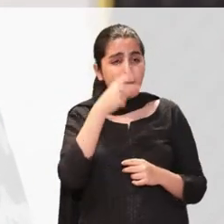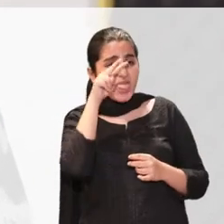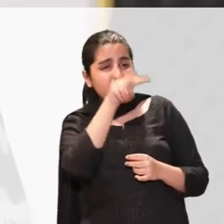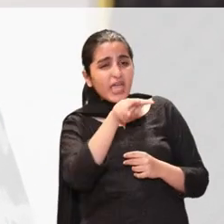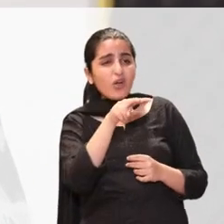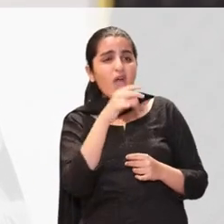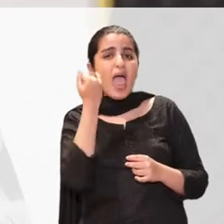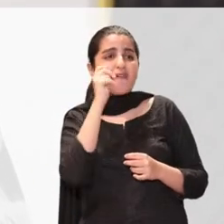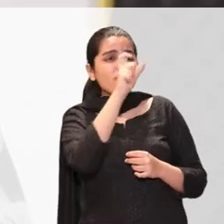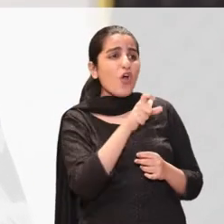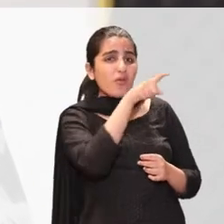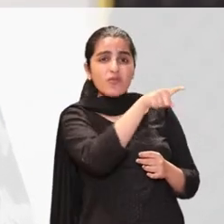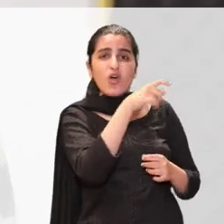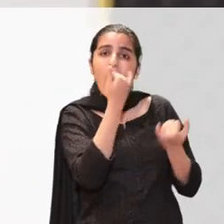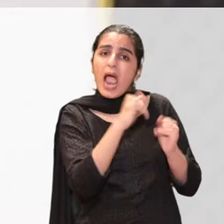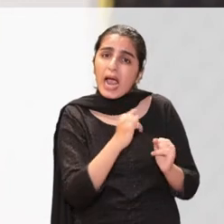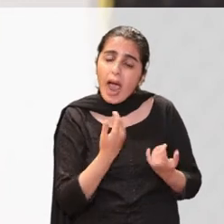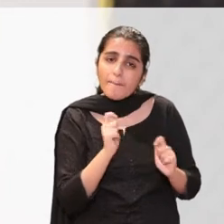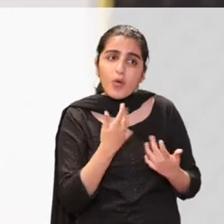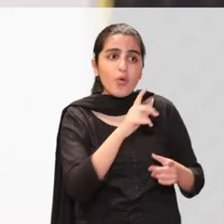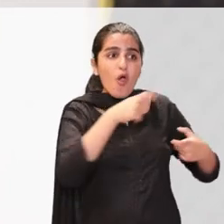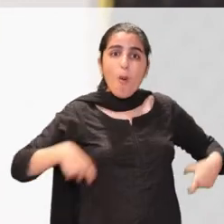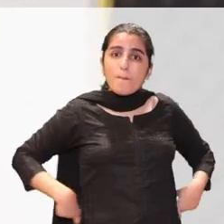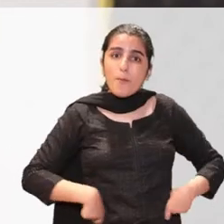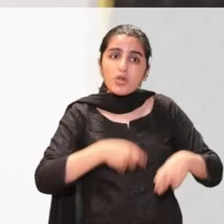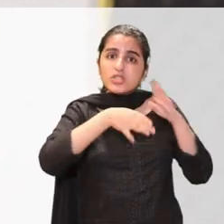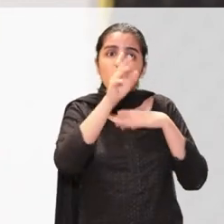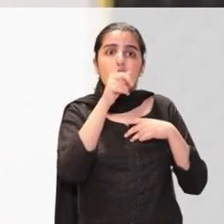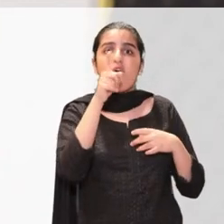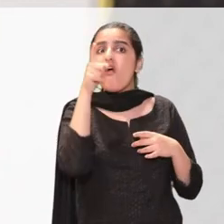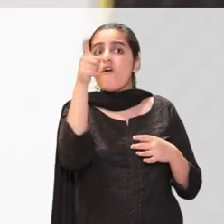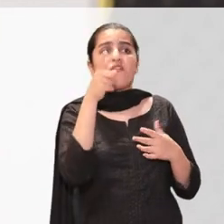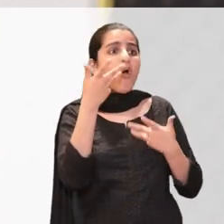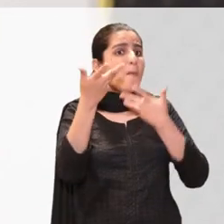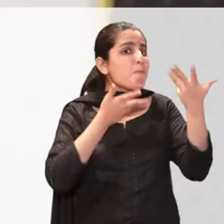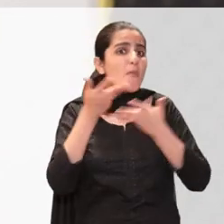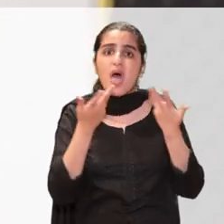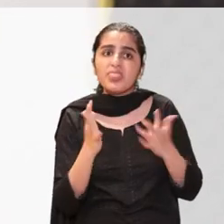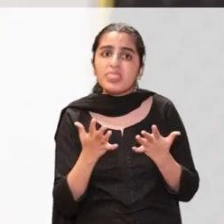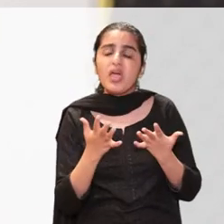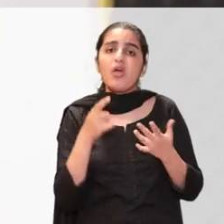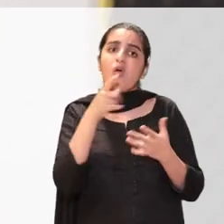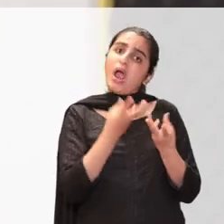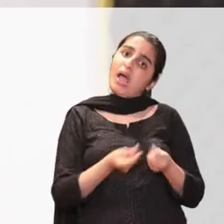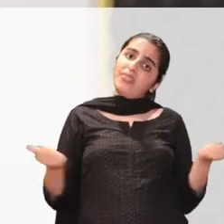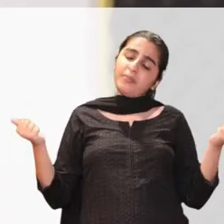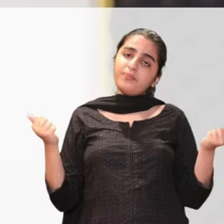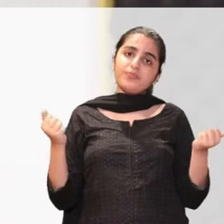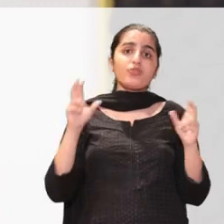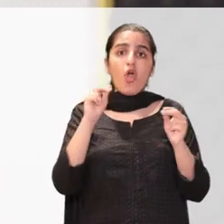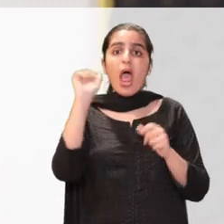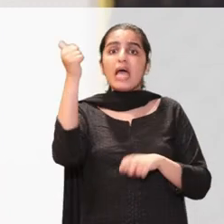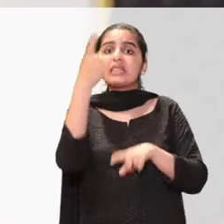फिर लिटिल ऐसे लोग हैं जो 10 साल से सिर्फ इसलिए बैठ गया पुलिस ने साफ कह दिया देर उजाला प्लेटफॉर्म चाप बता सकता है